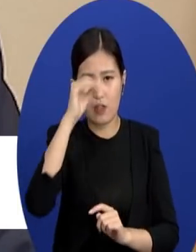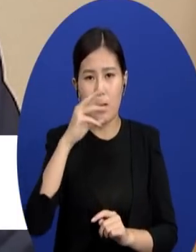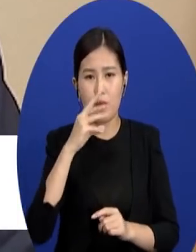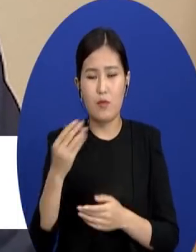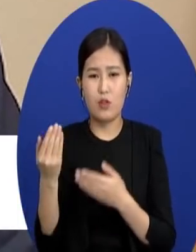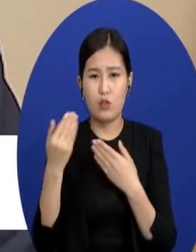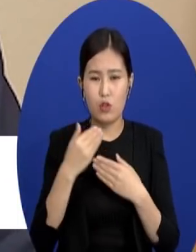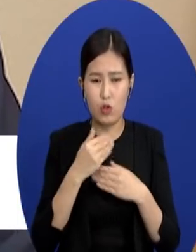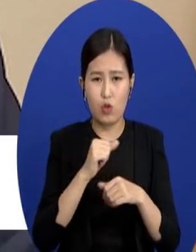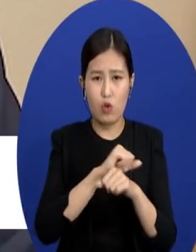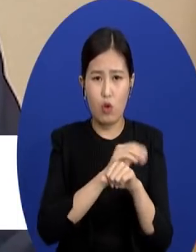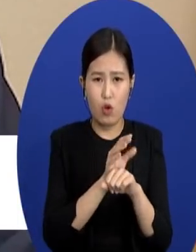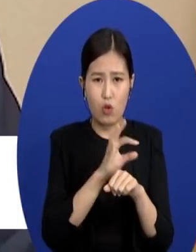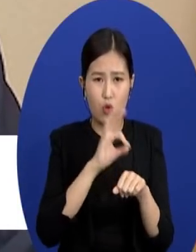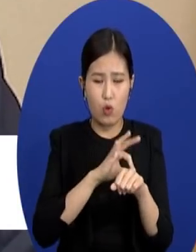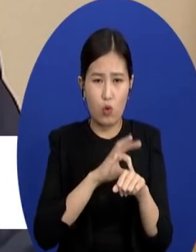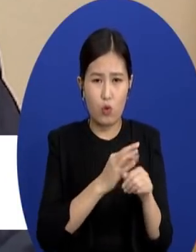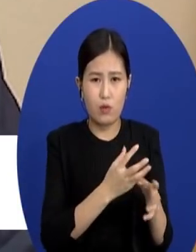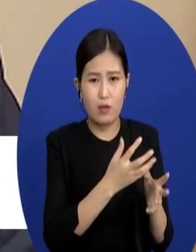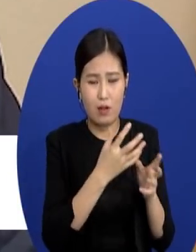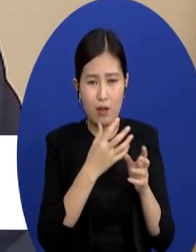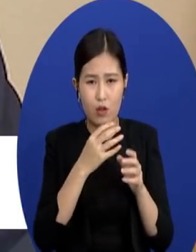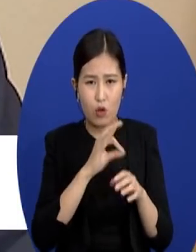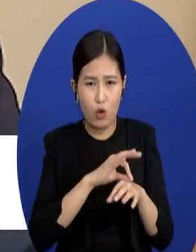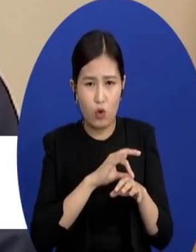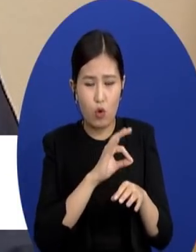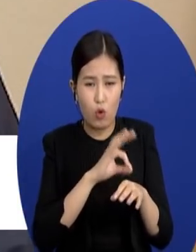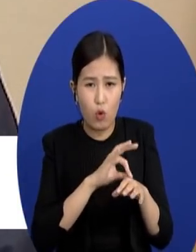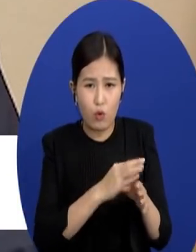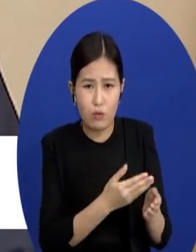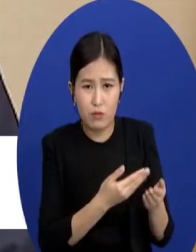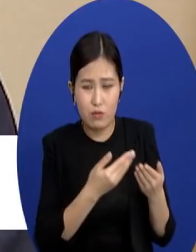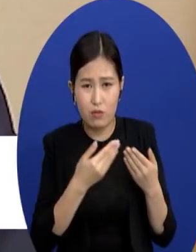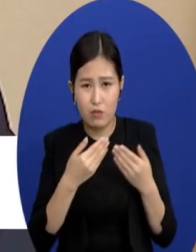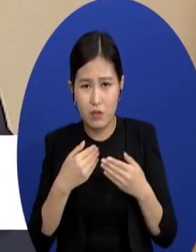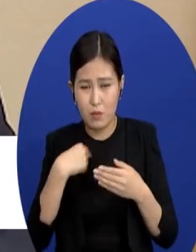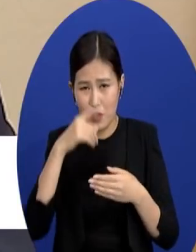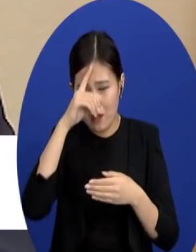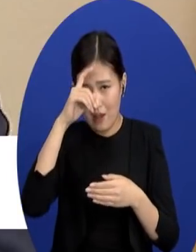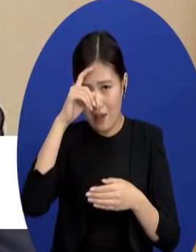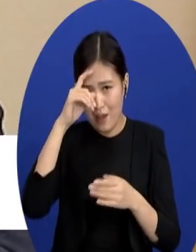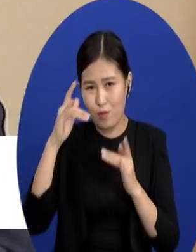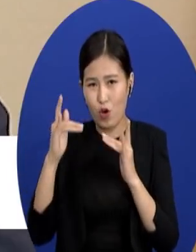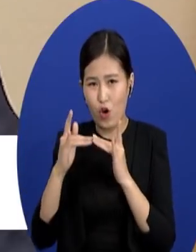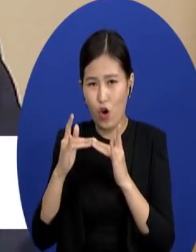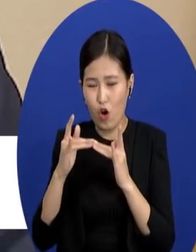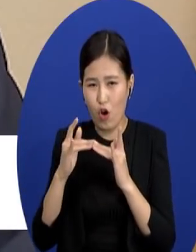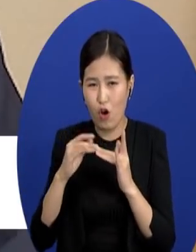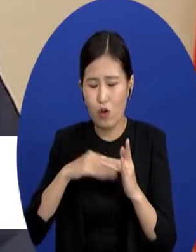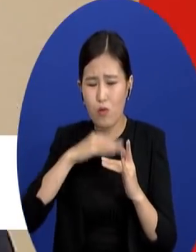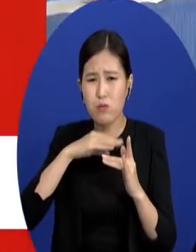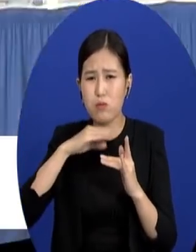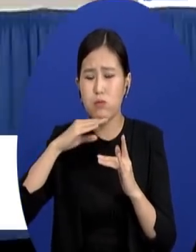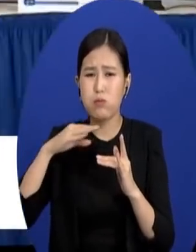халдвар авсан өвчтөн хүлээж авч байгаа эмнэлгүүдийн орны 75% нь дүүрсэн байна.